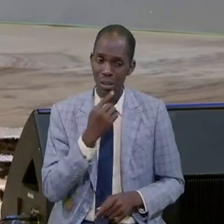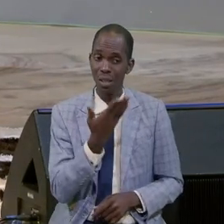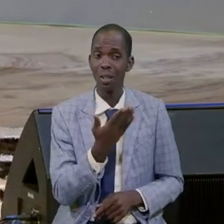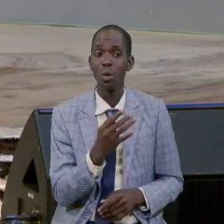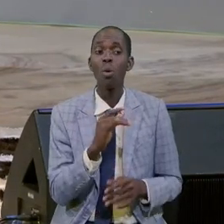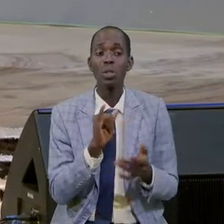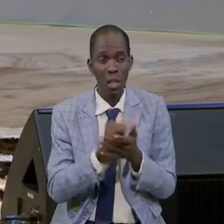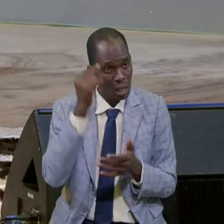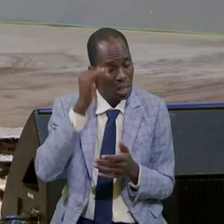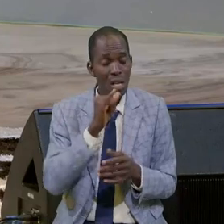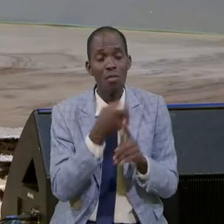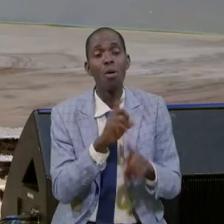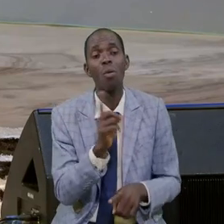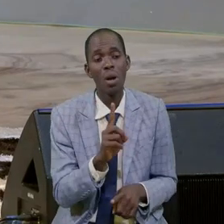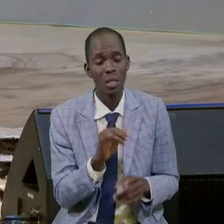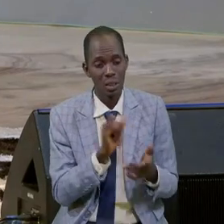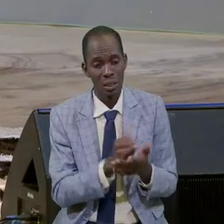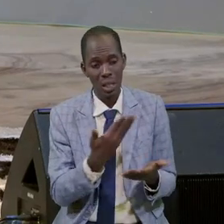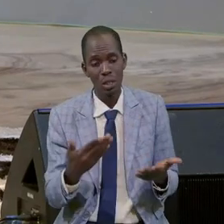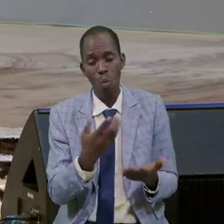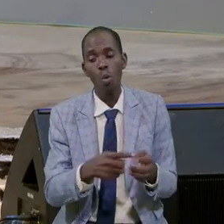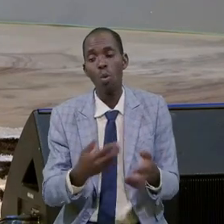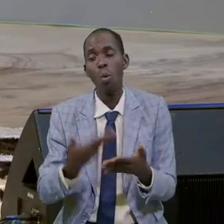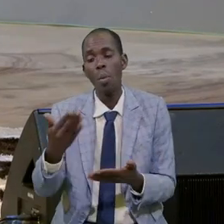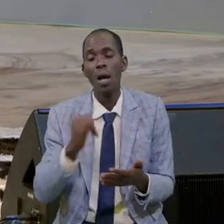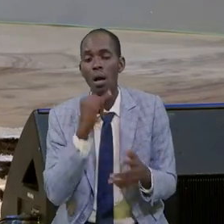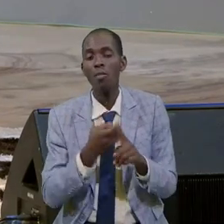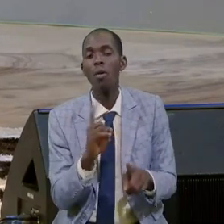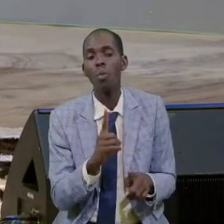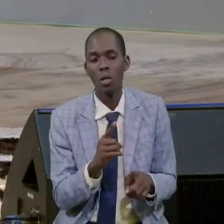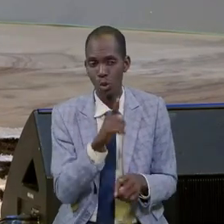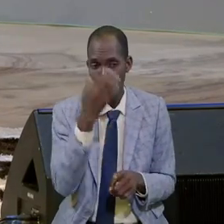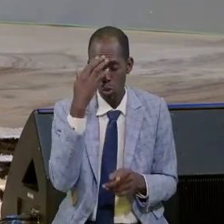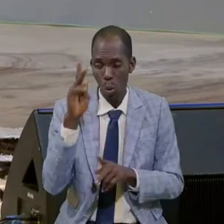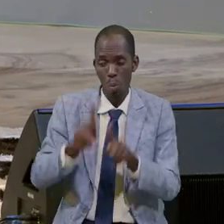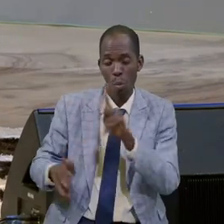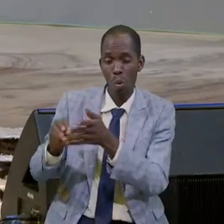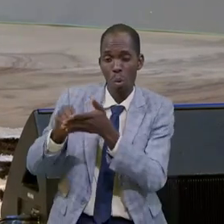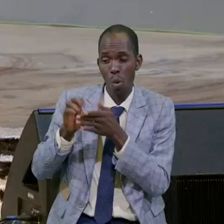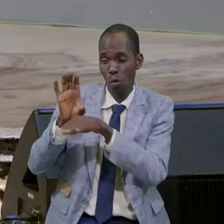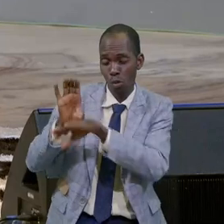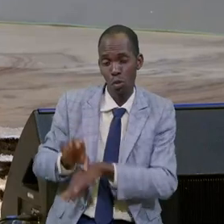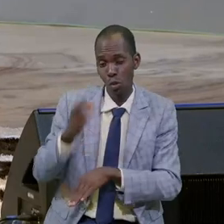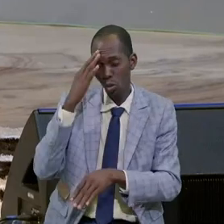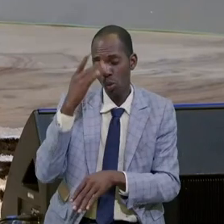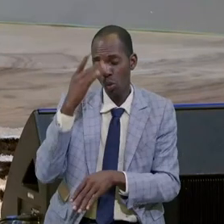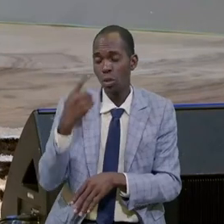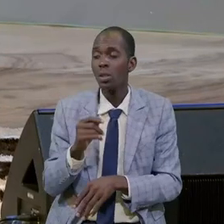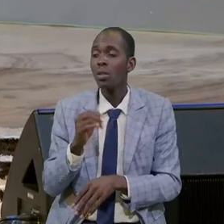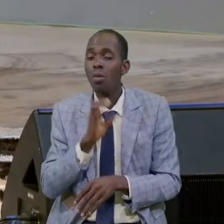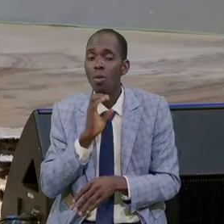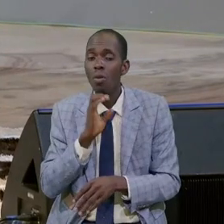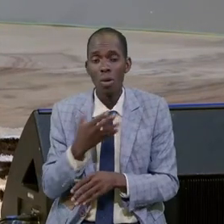tu sais, la provenance de ceci, tu connais bien la culture de ces gens, tu connais l'occultisme de ces